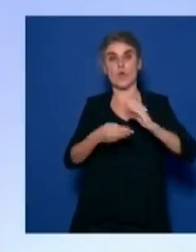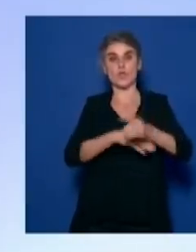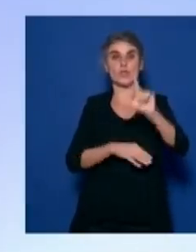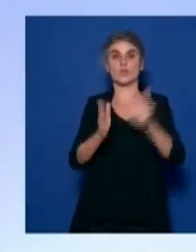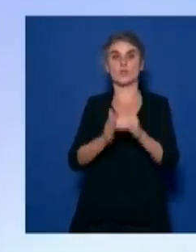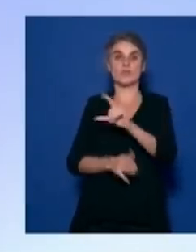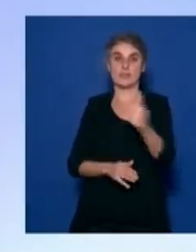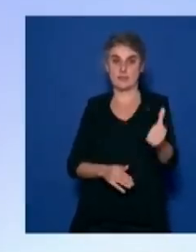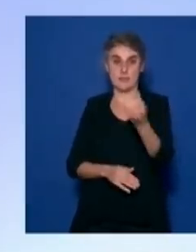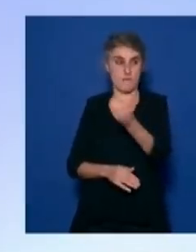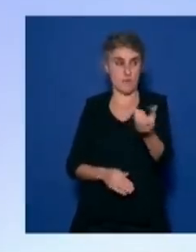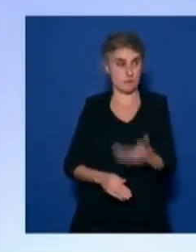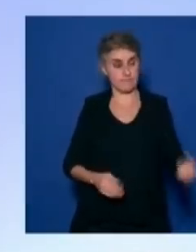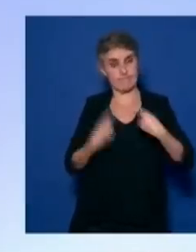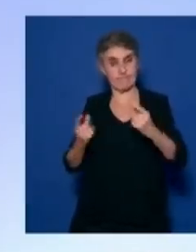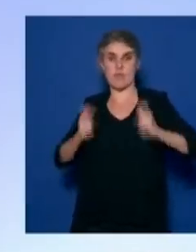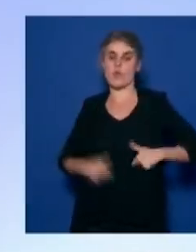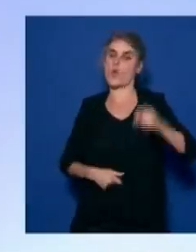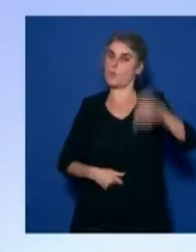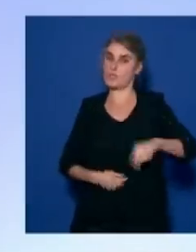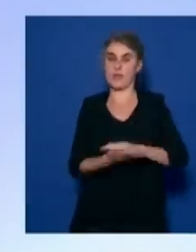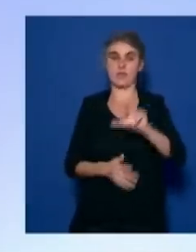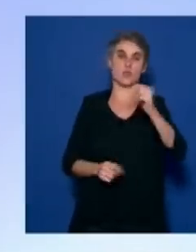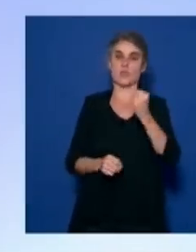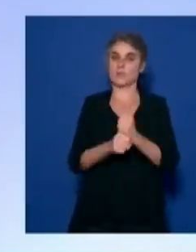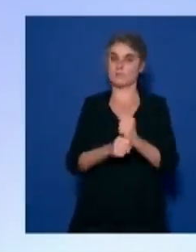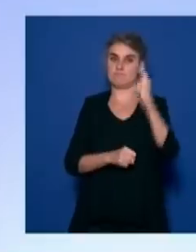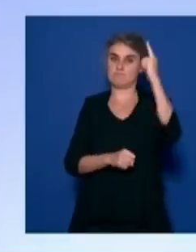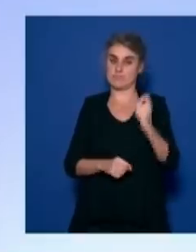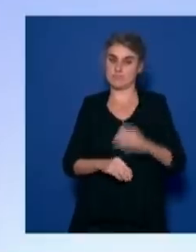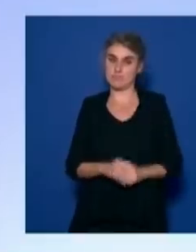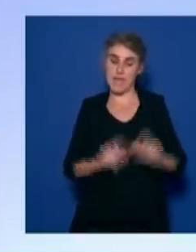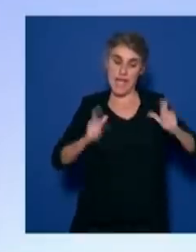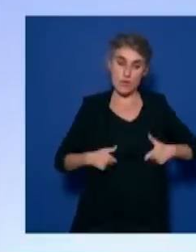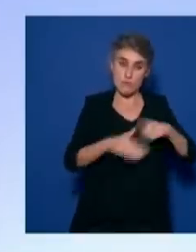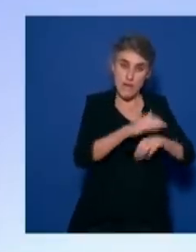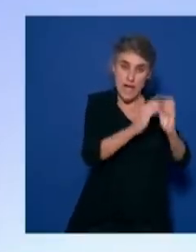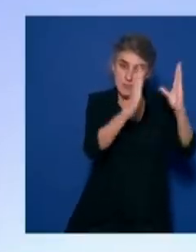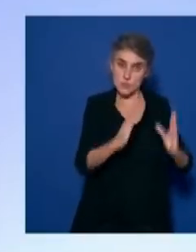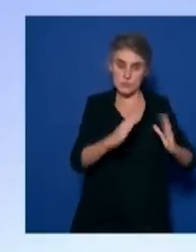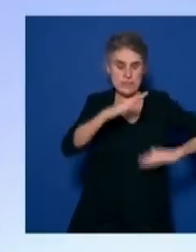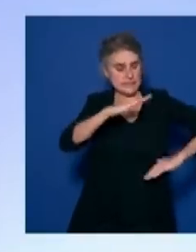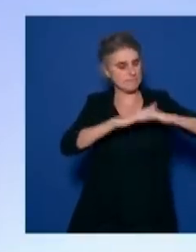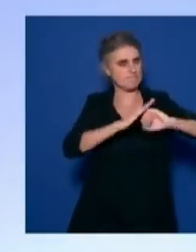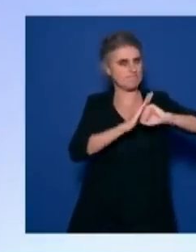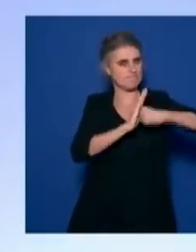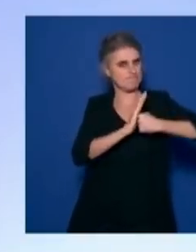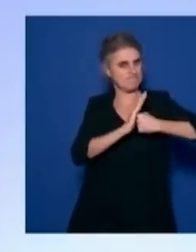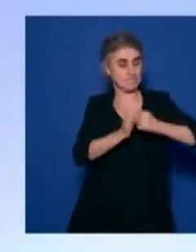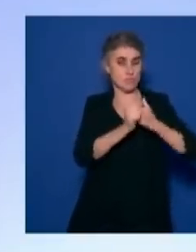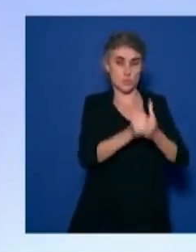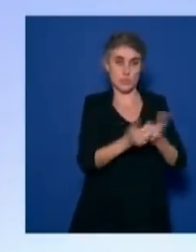dès 3 ans l'instruction à domicile sera strictement limitée notamment aux impératifs